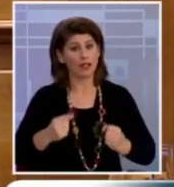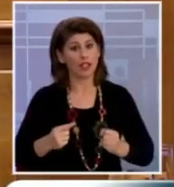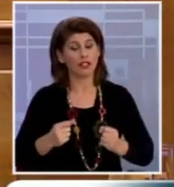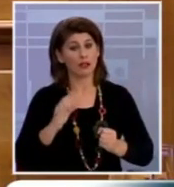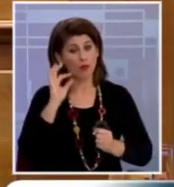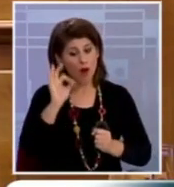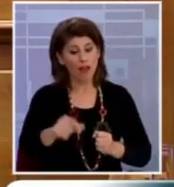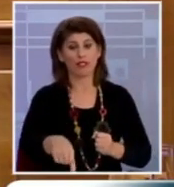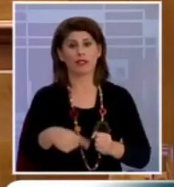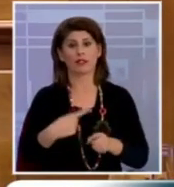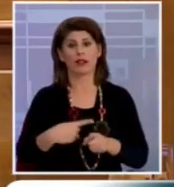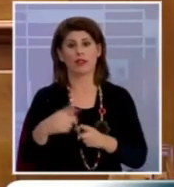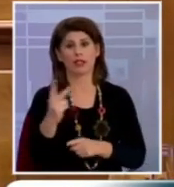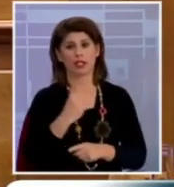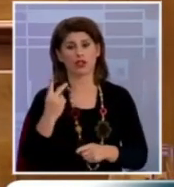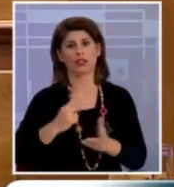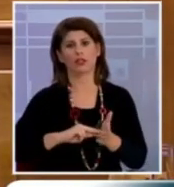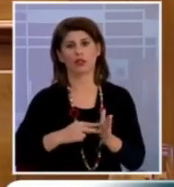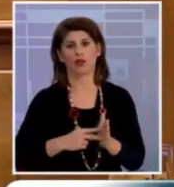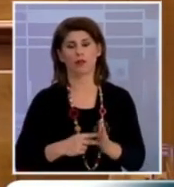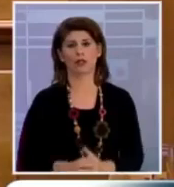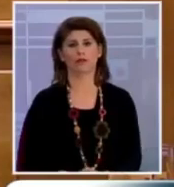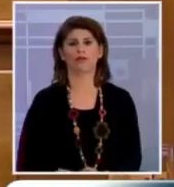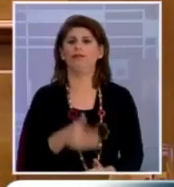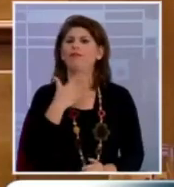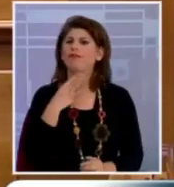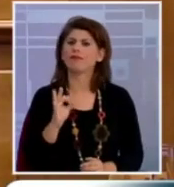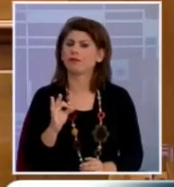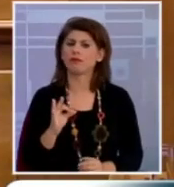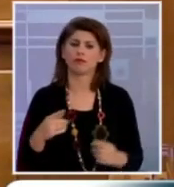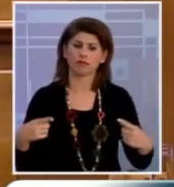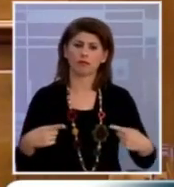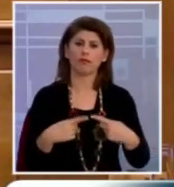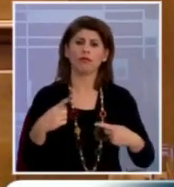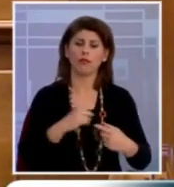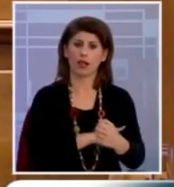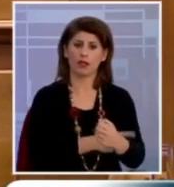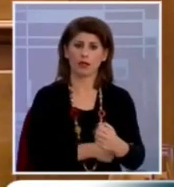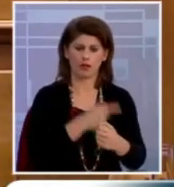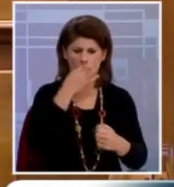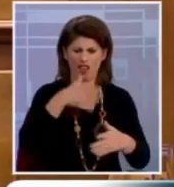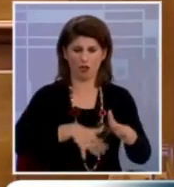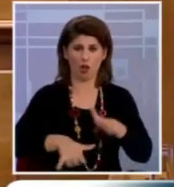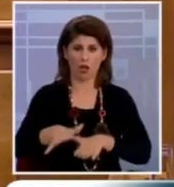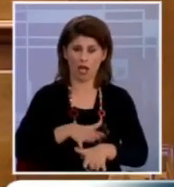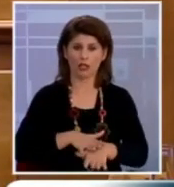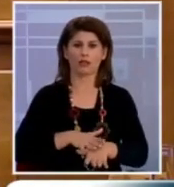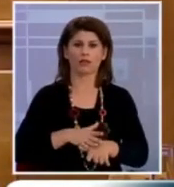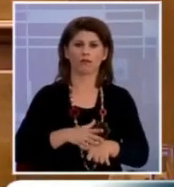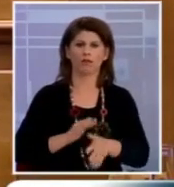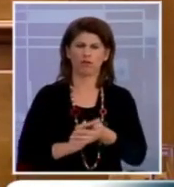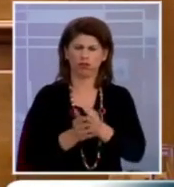της χώρας μας, της κοινωνίας και της οικονομίας. Δηλαδή, η σύγκρουση με τις δυνάμεις της διαφθοράς, της